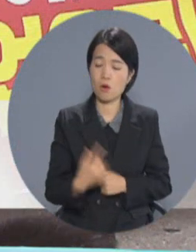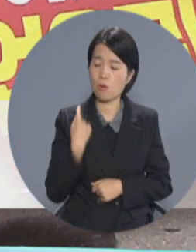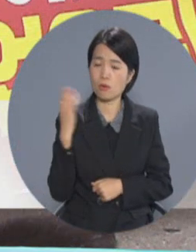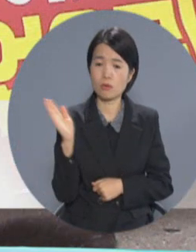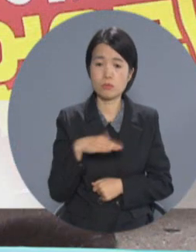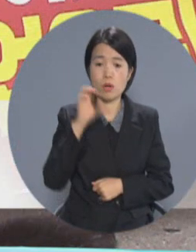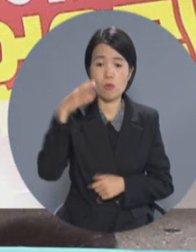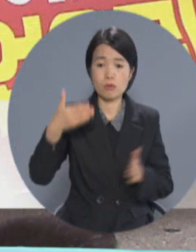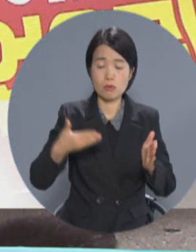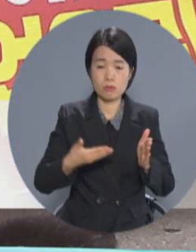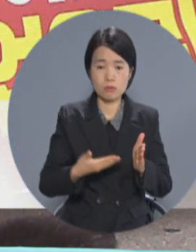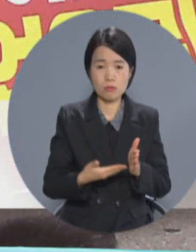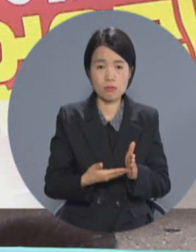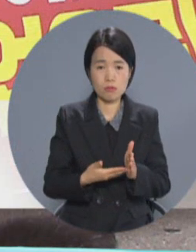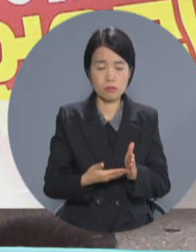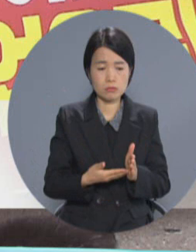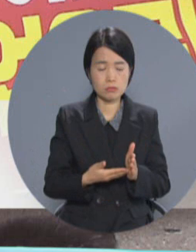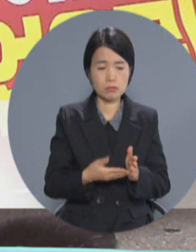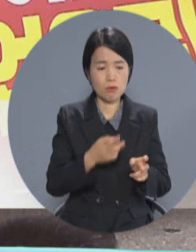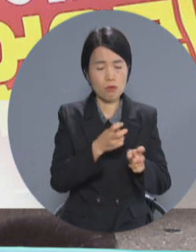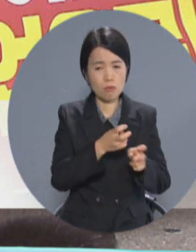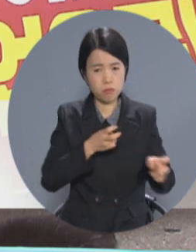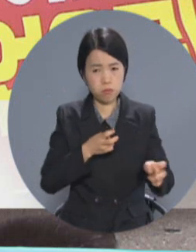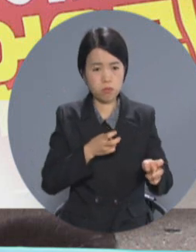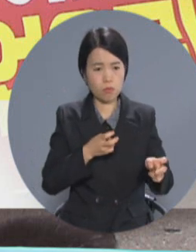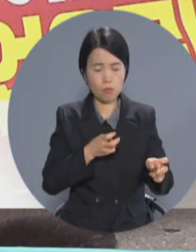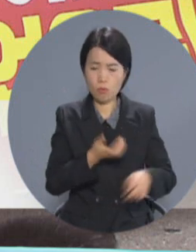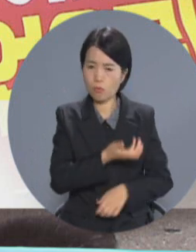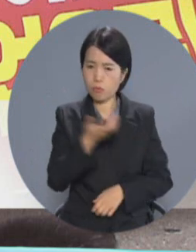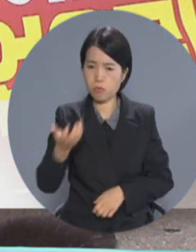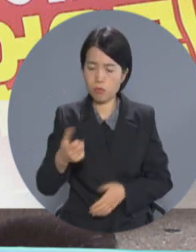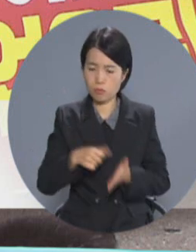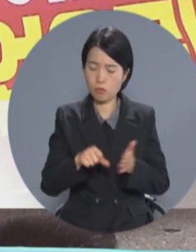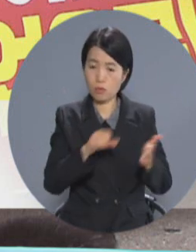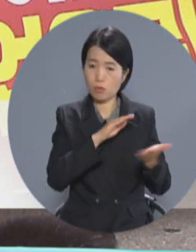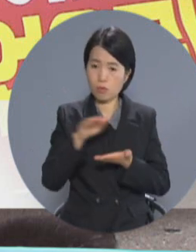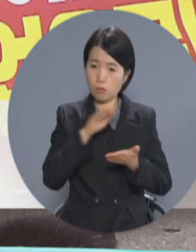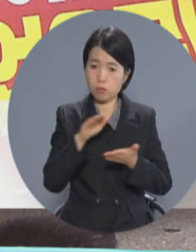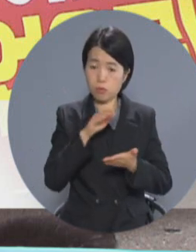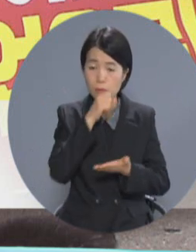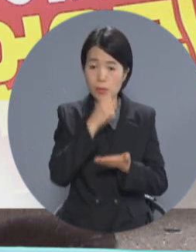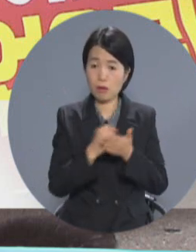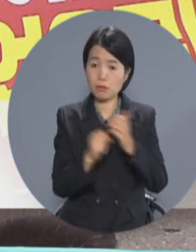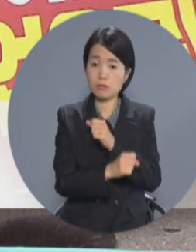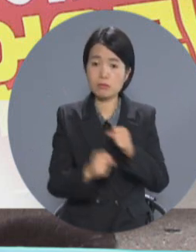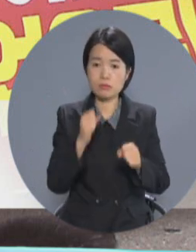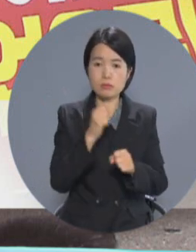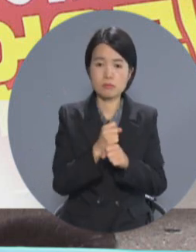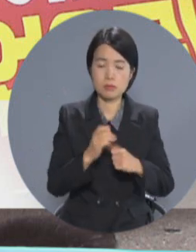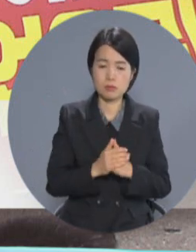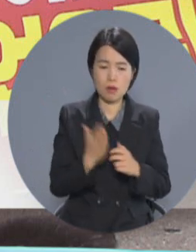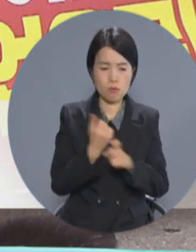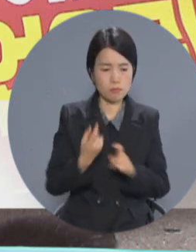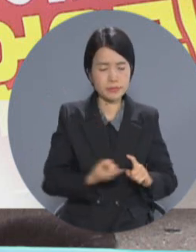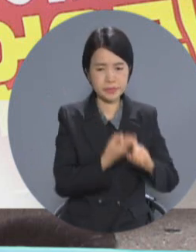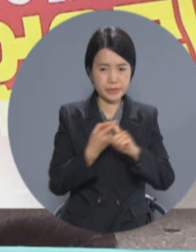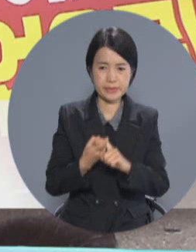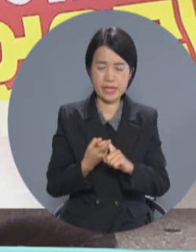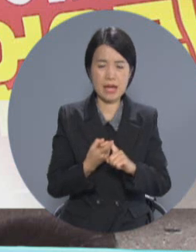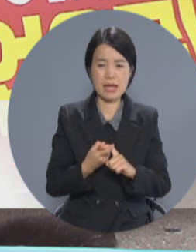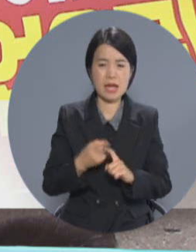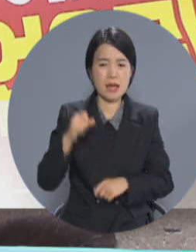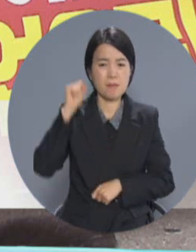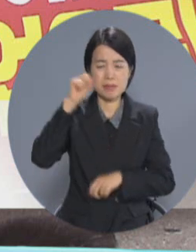어제부터 광양항에서는 파업 차량이 철수하고 물류 운송이 정상적으로 시작됐는데요. 화물연대는 거듭